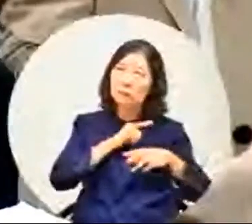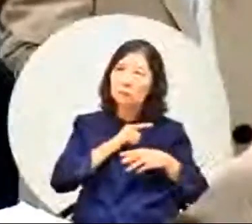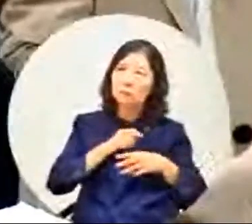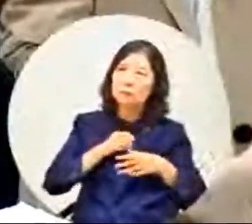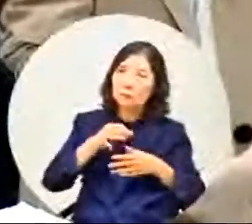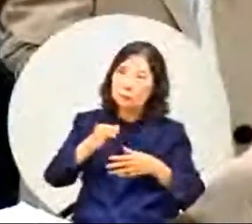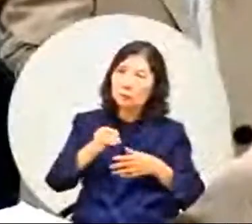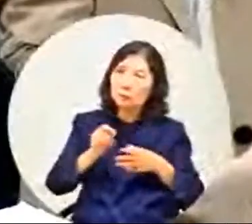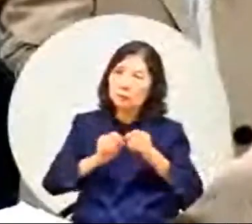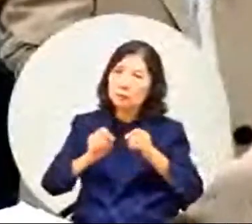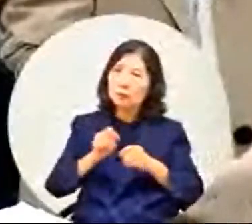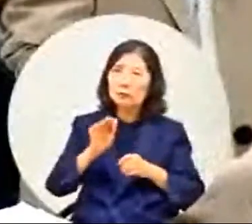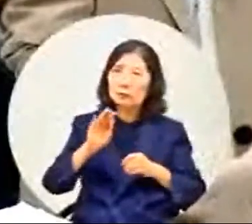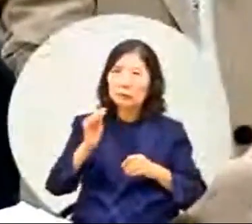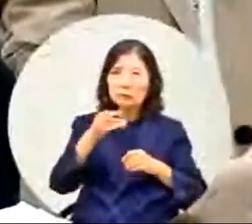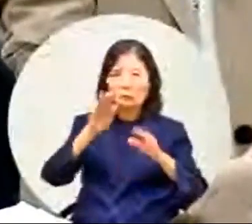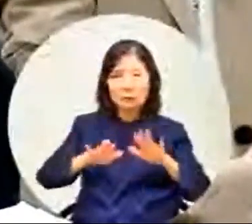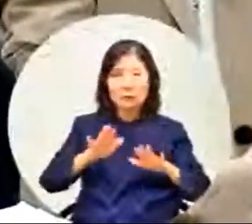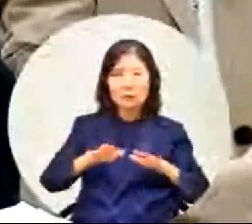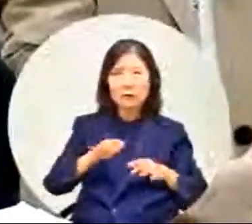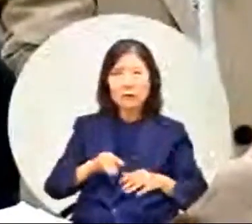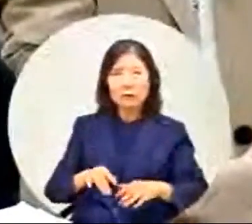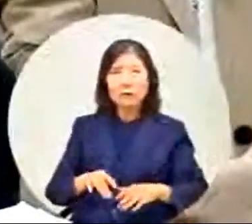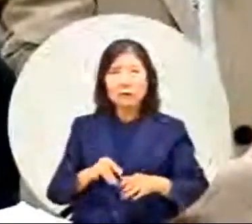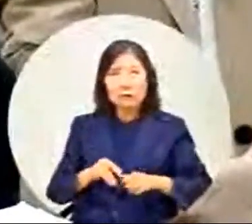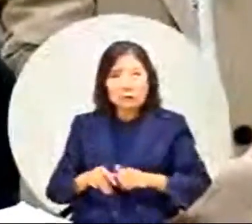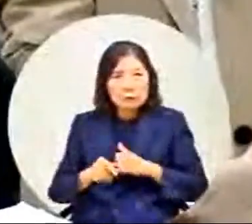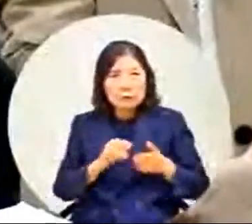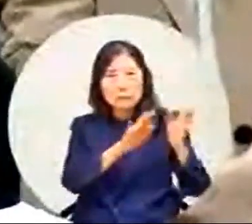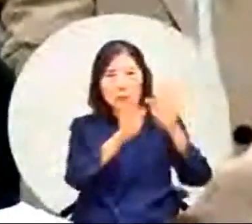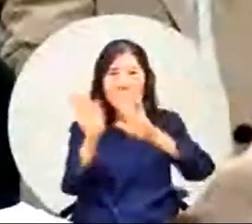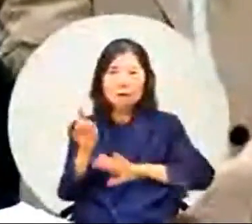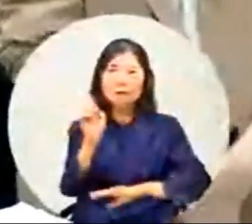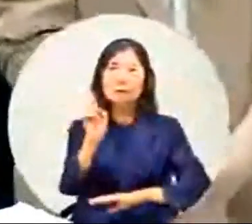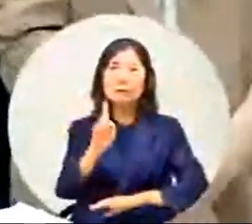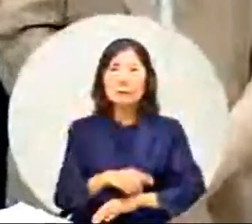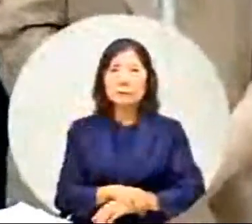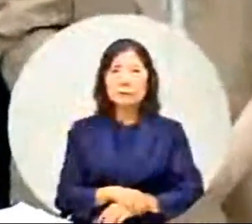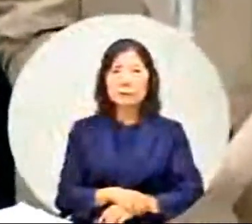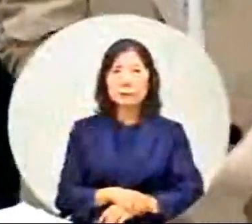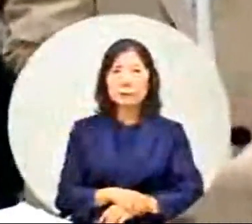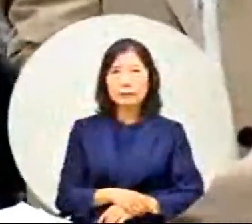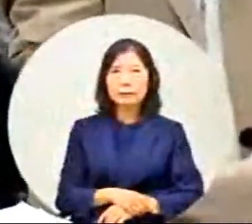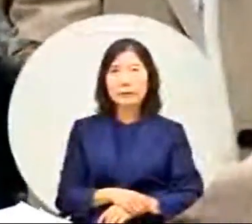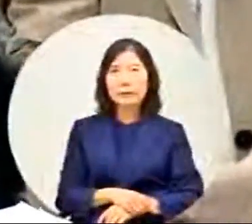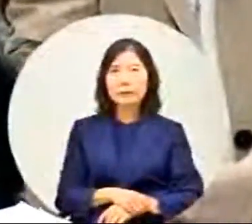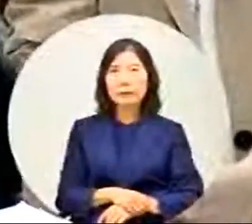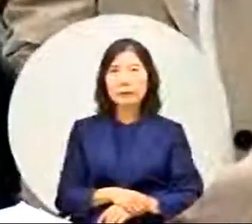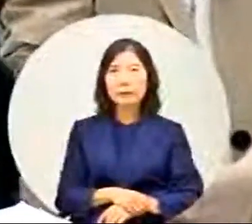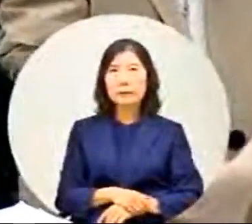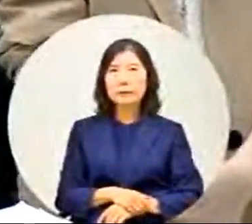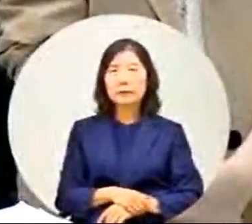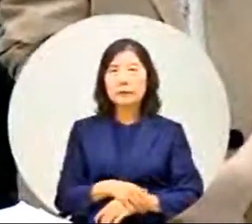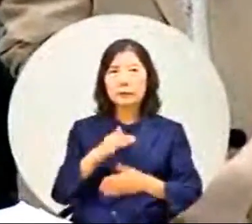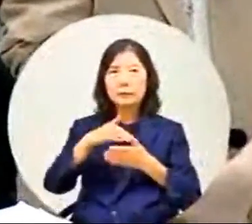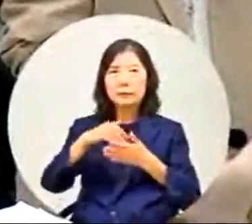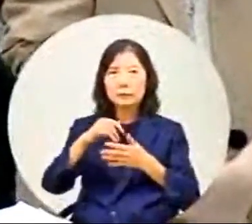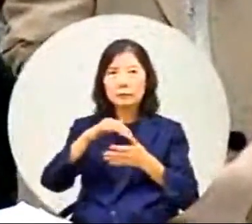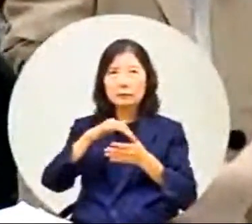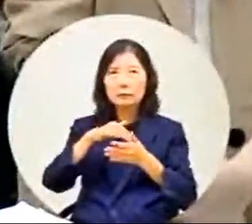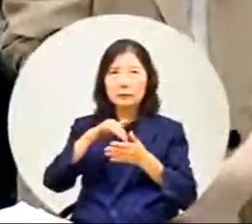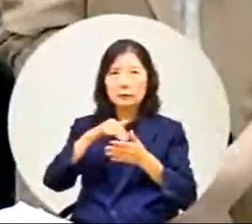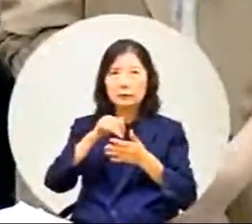但是现在的真相在哪里？我拿审计报告来跟各位